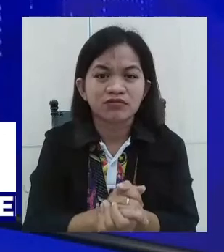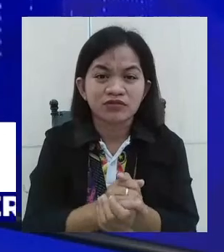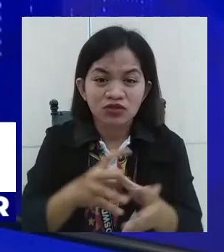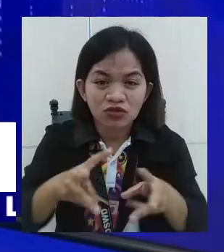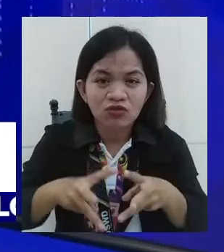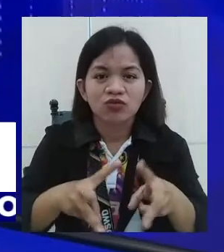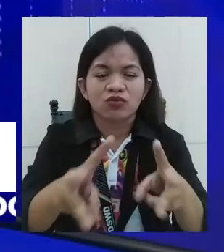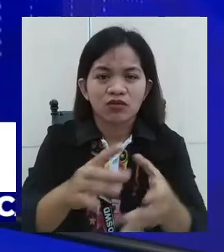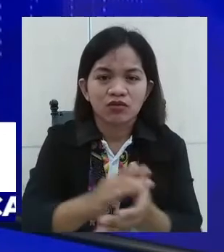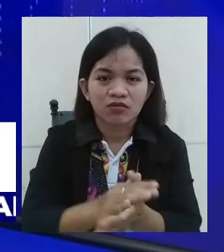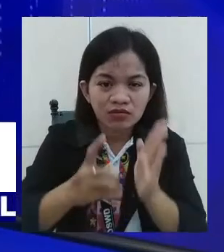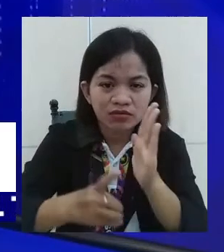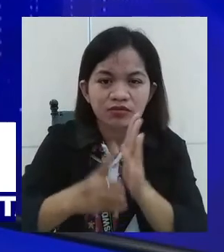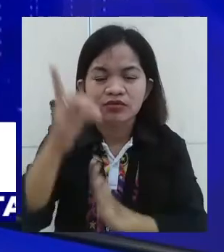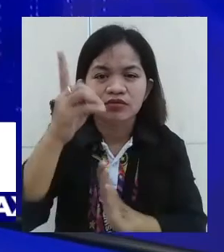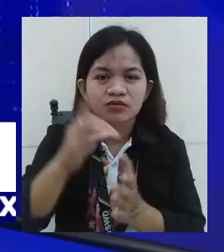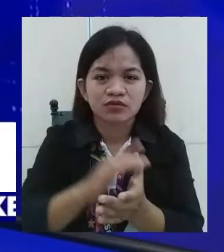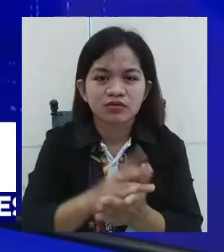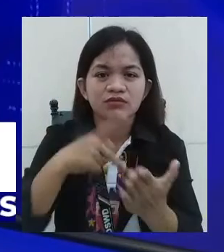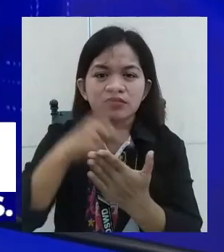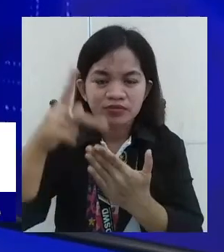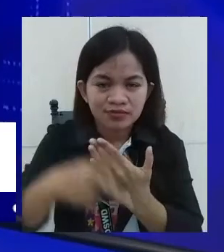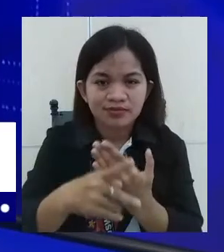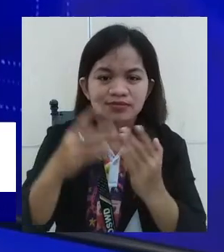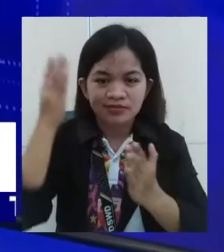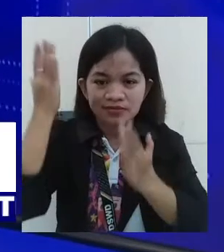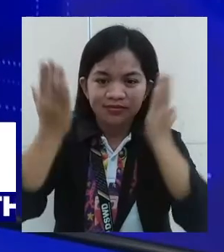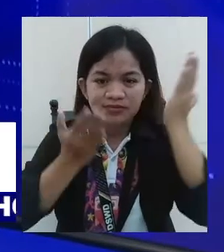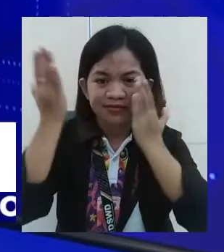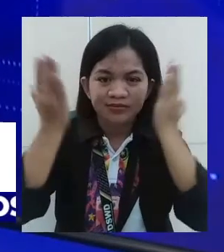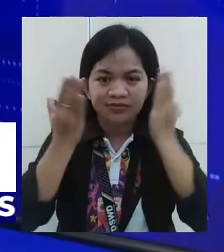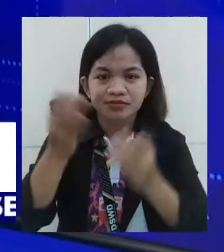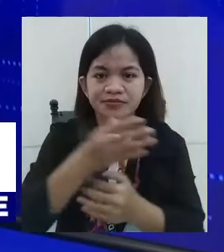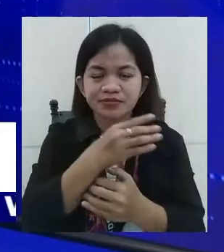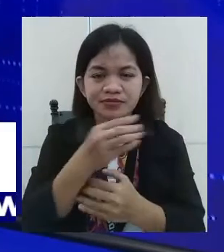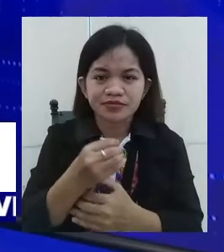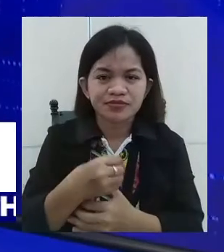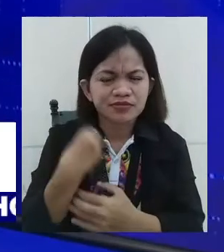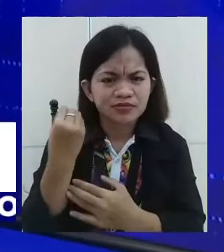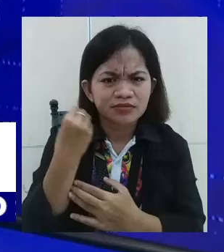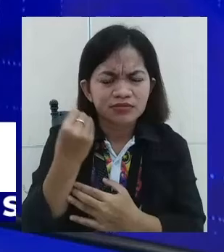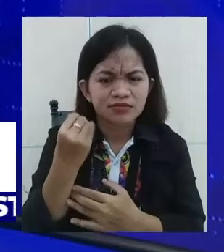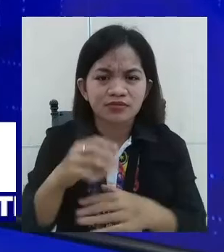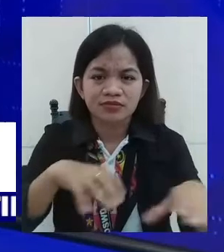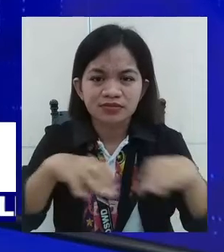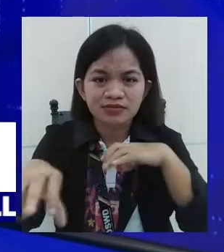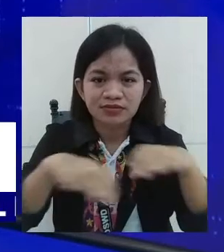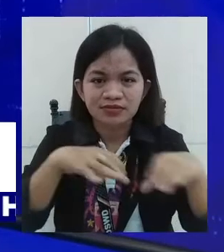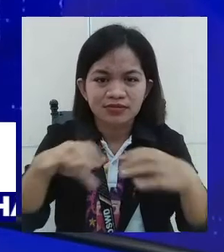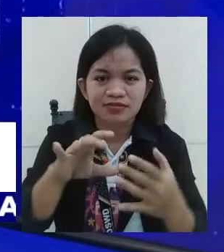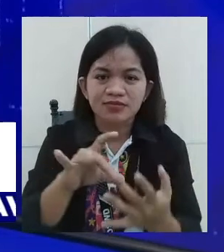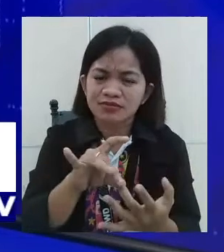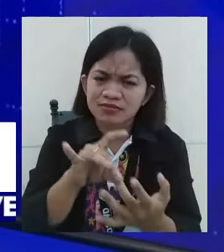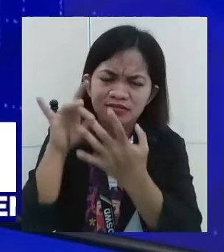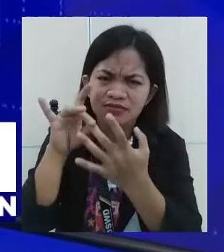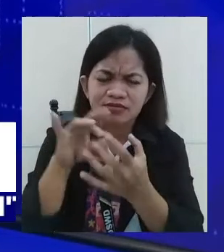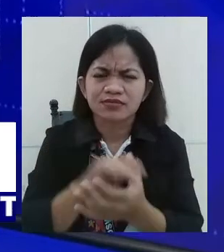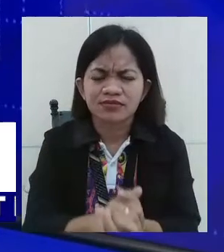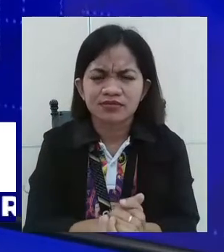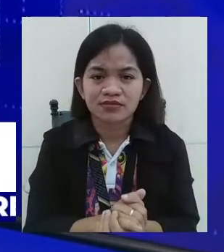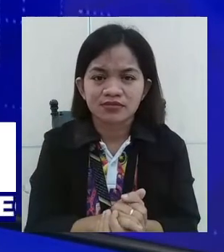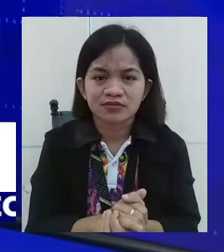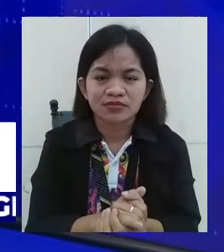nagde-develop ng programa, serbisyo, or anumang activity, or maging yan ay especially legislations, sana